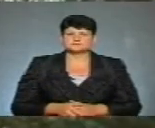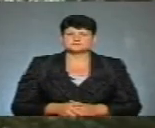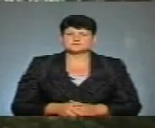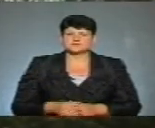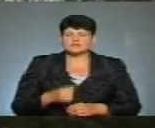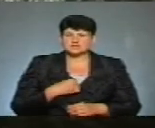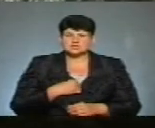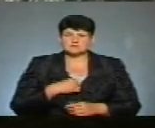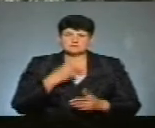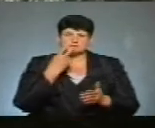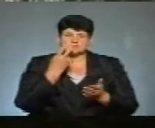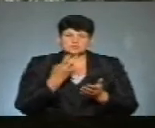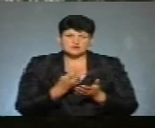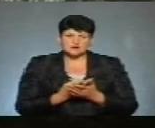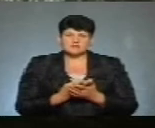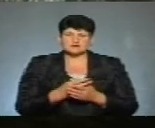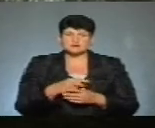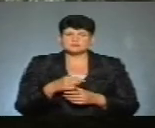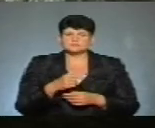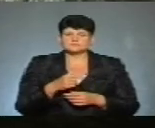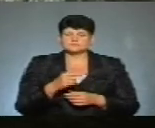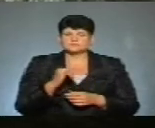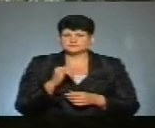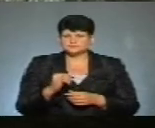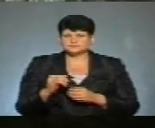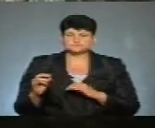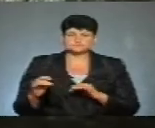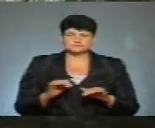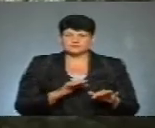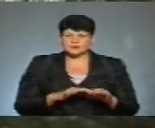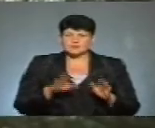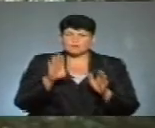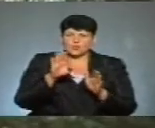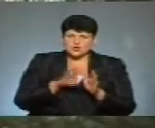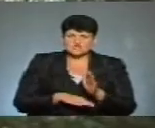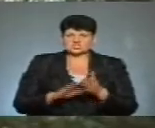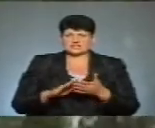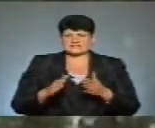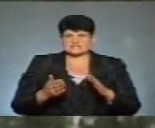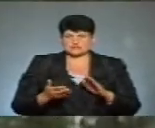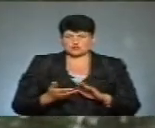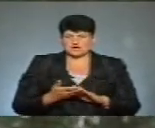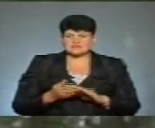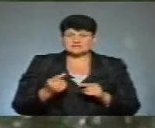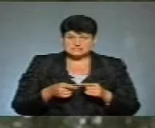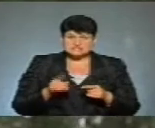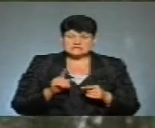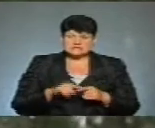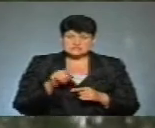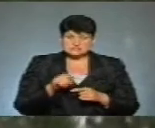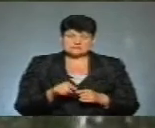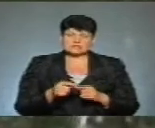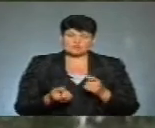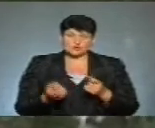На жаль, спостерігається негативна тенденція до погіршення ситуації. Це проявляється в